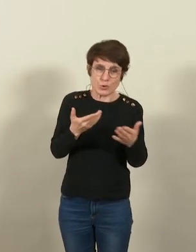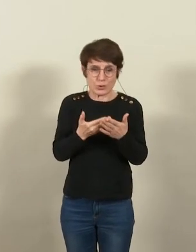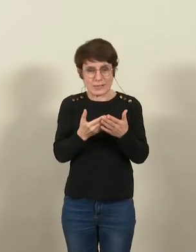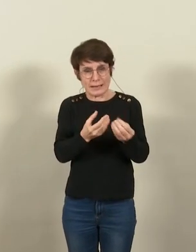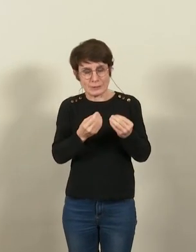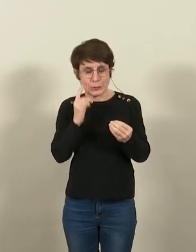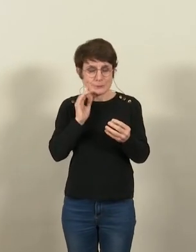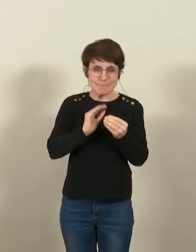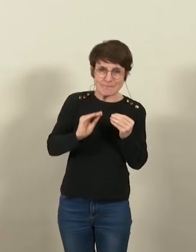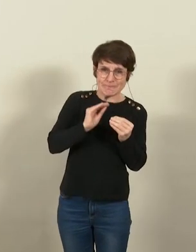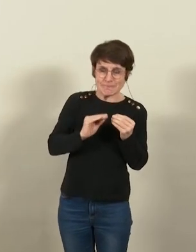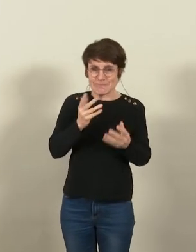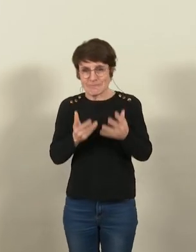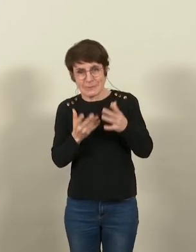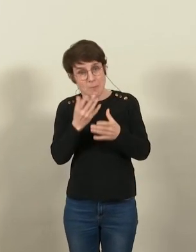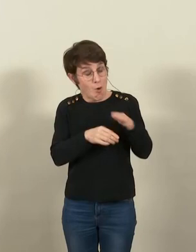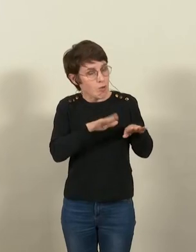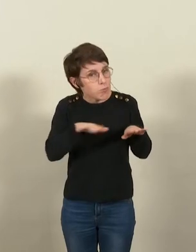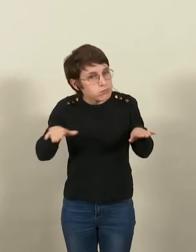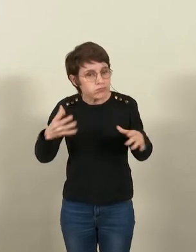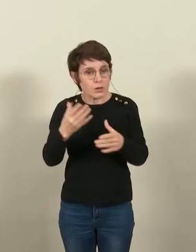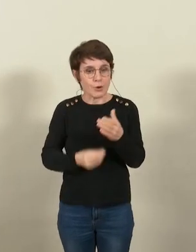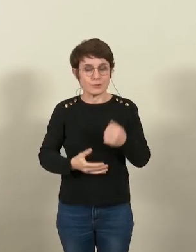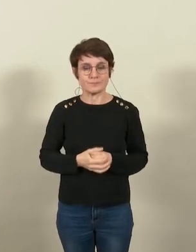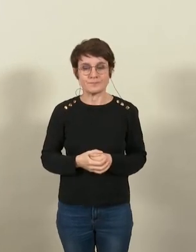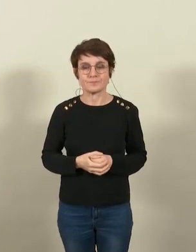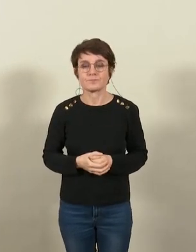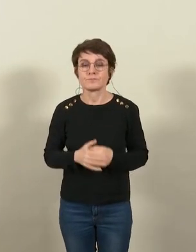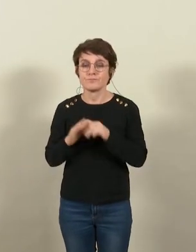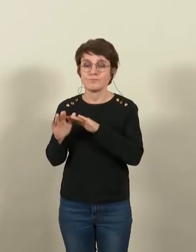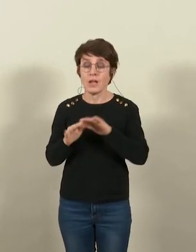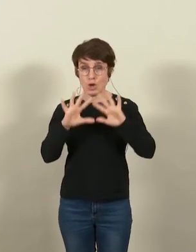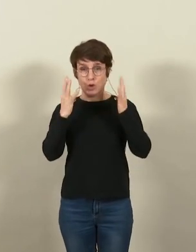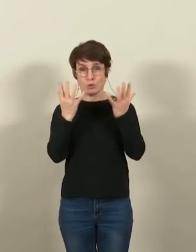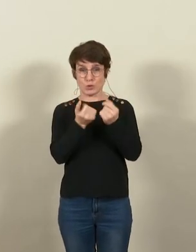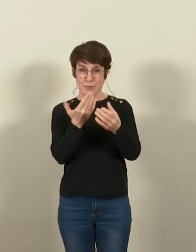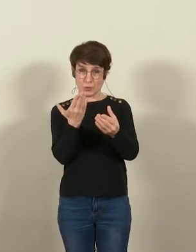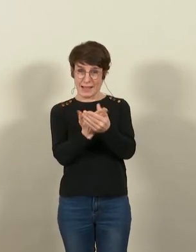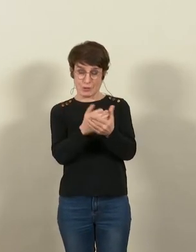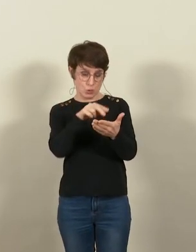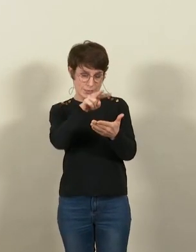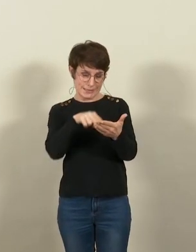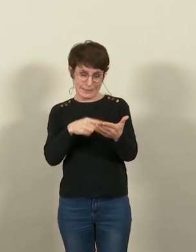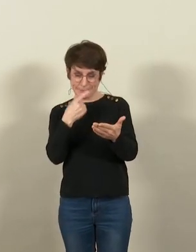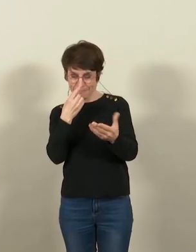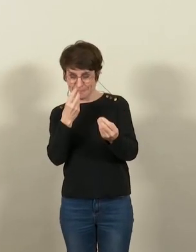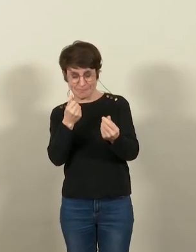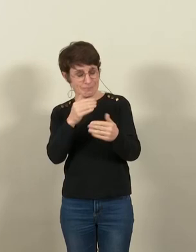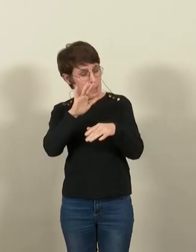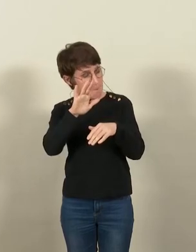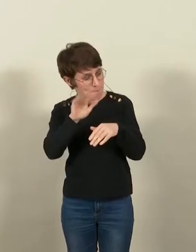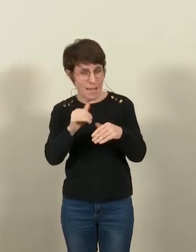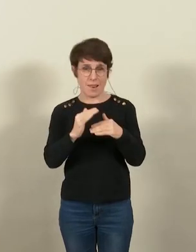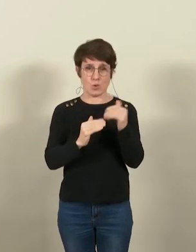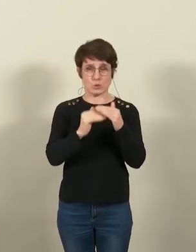interroger sur sur ce sujet pour toutes ces raisons ce dossier pour nous est mal ficelé avec des des